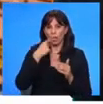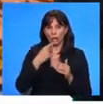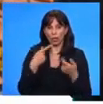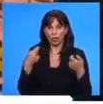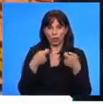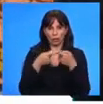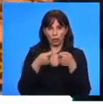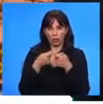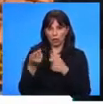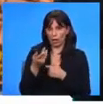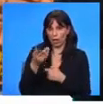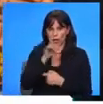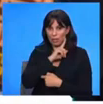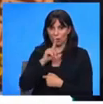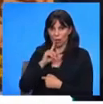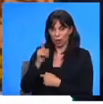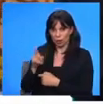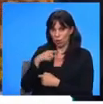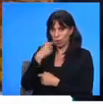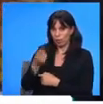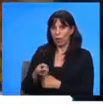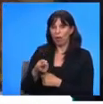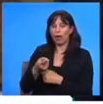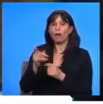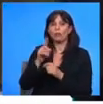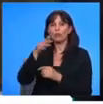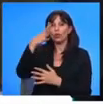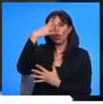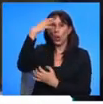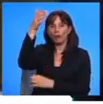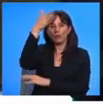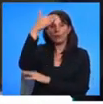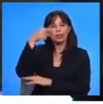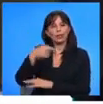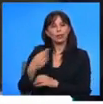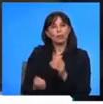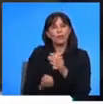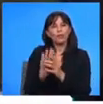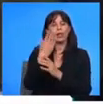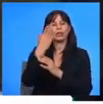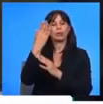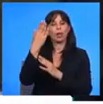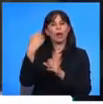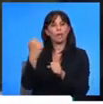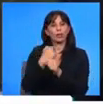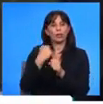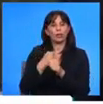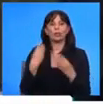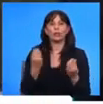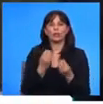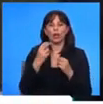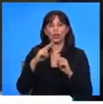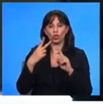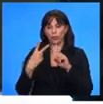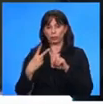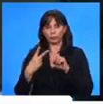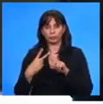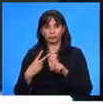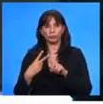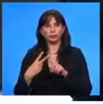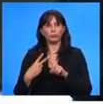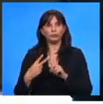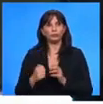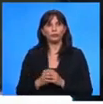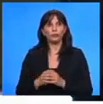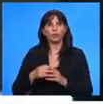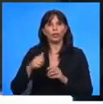אזרחיה, ורוצה לעשות את טובתם, אז זה מביא לצמיחה ולעשייה. דבר שני, על צהל מספיק כל דבר שהוא